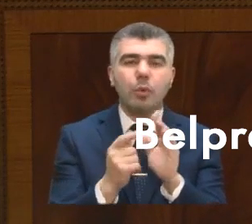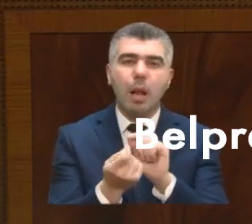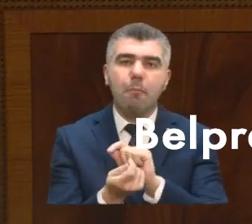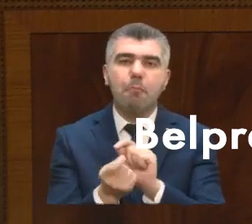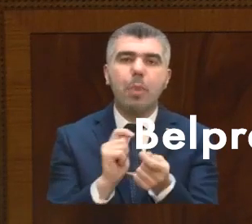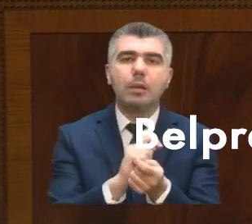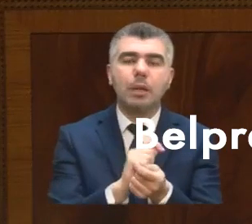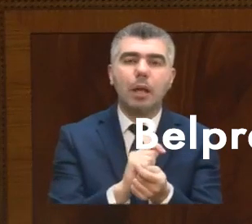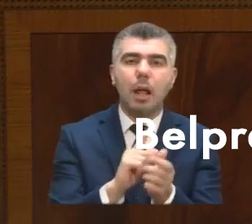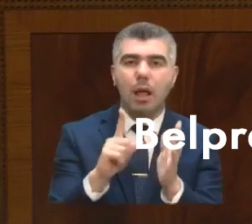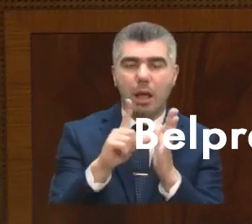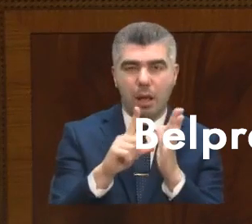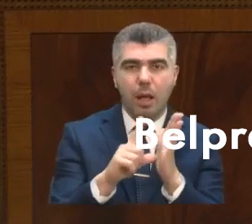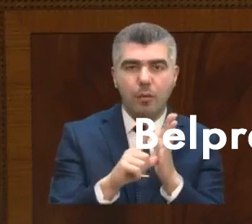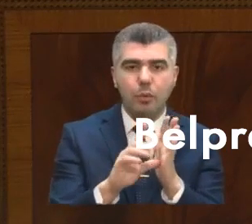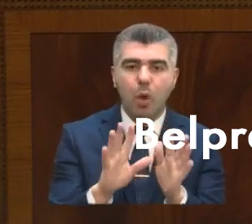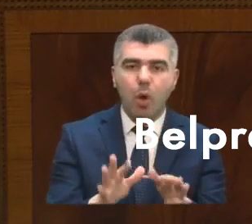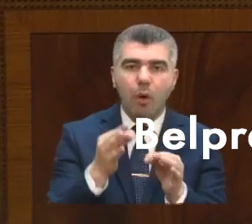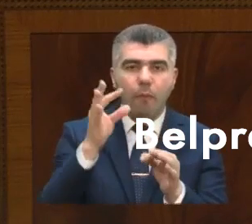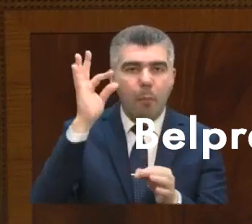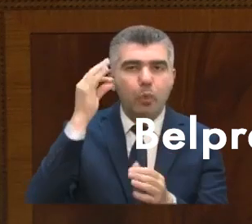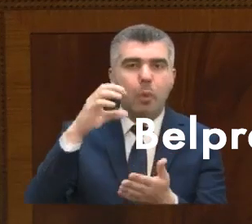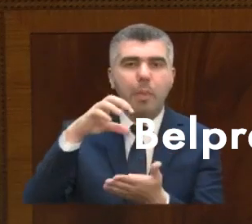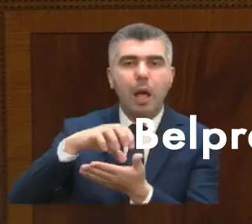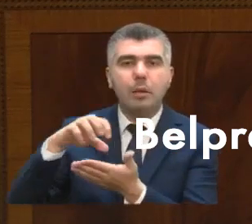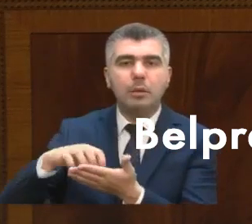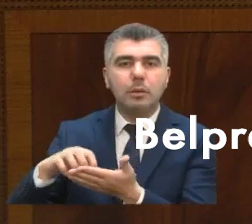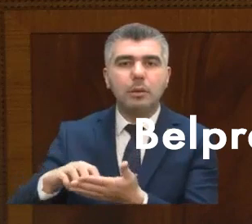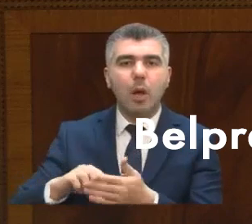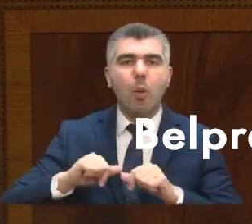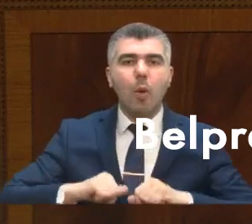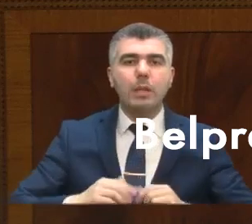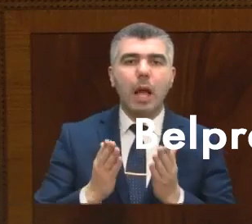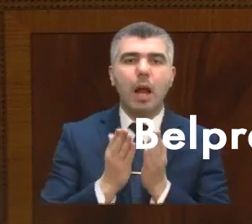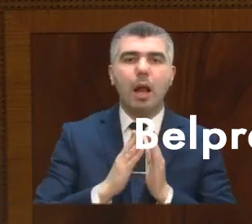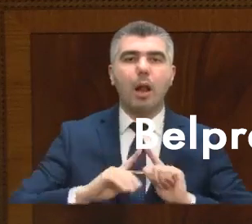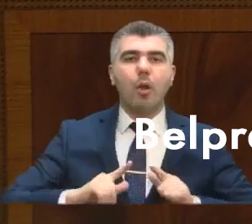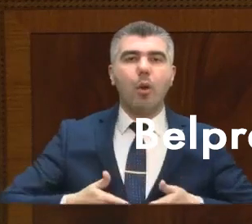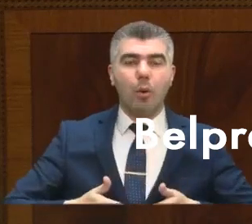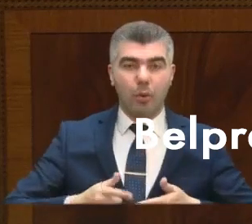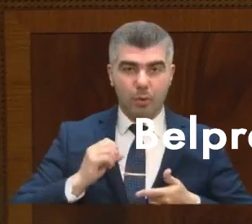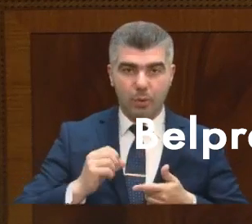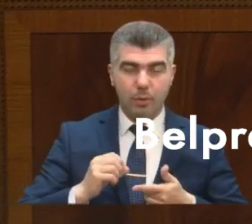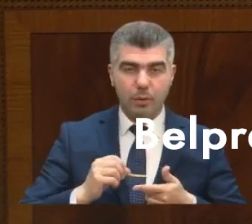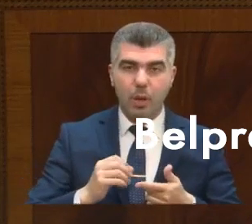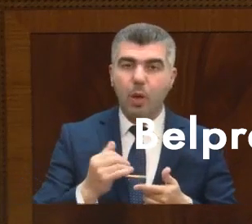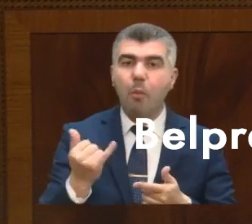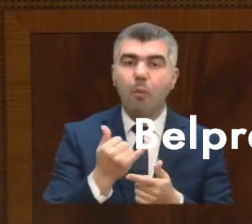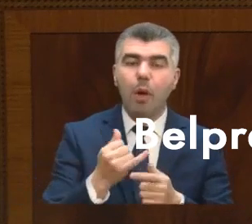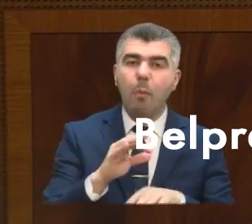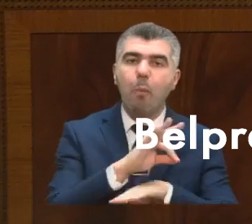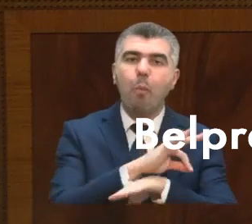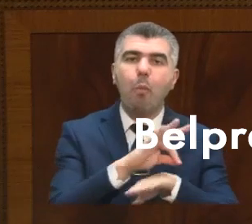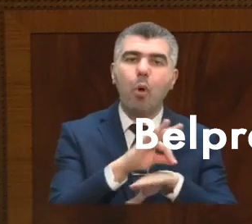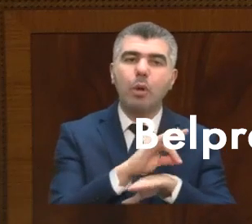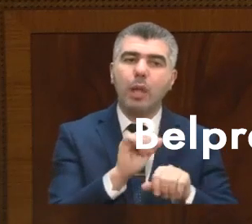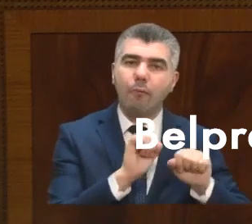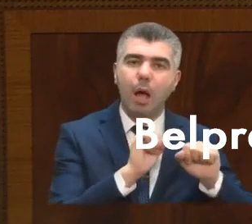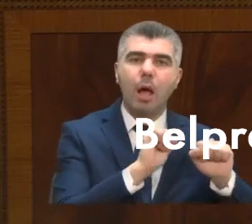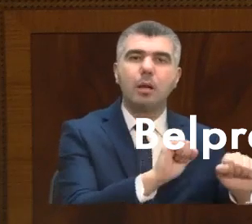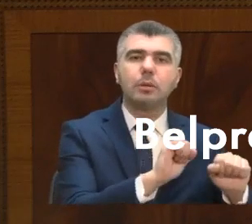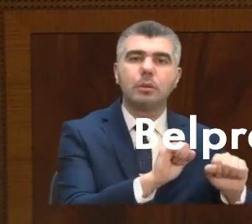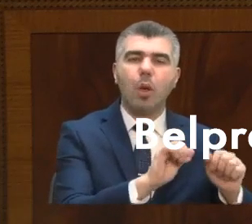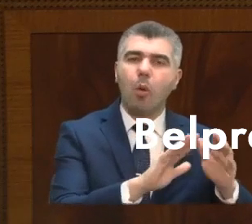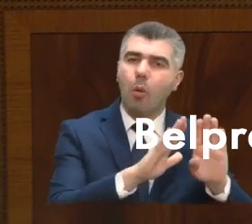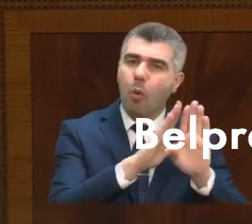وتتمين القانون بإحداث الأكاديميات الجهوية للتربية والتكوين من أجل إضفاء صفة موظف على جميع